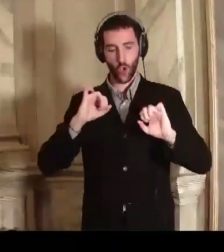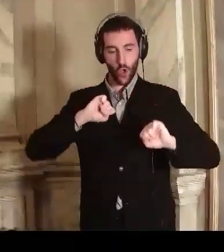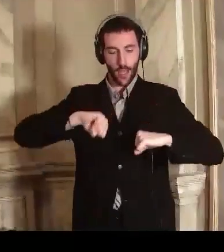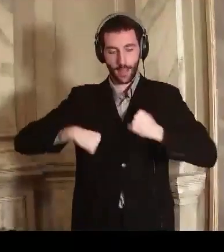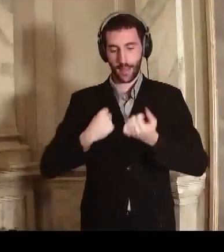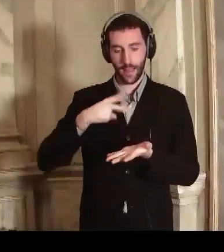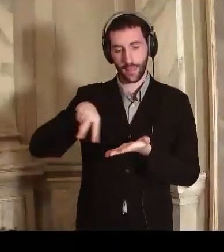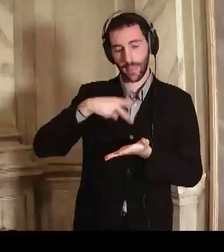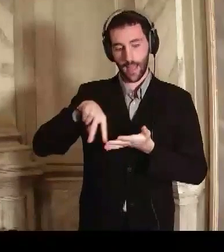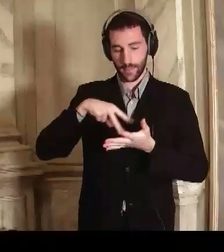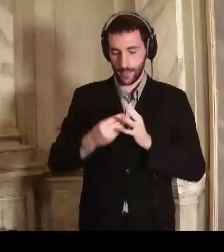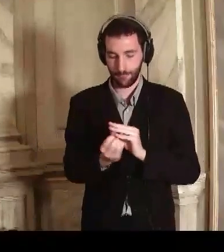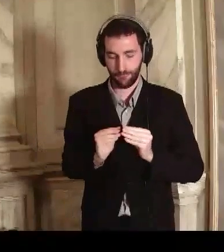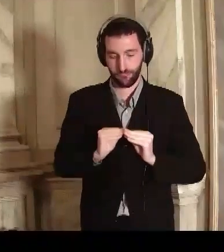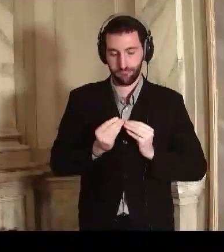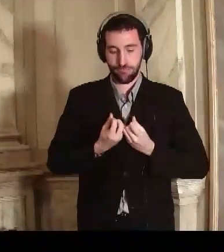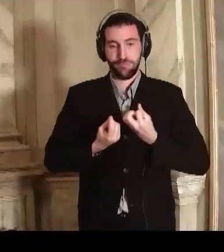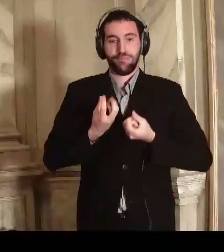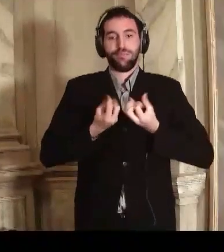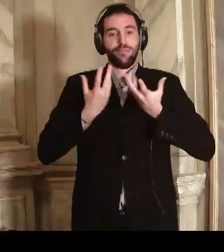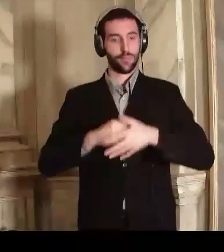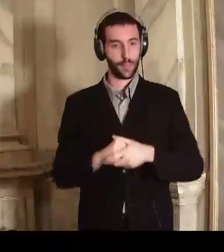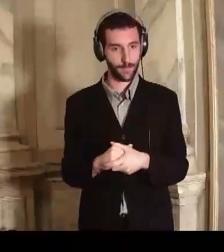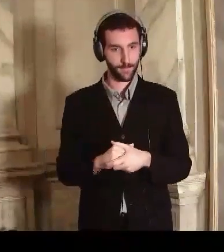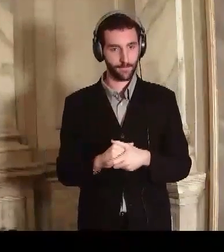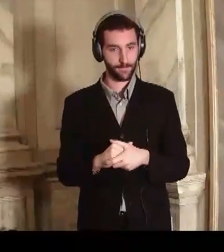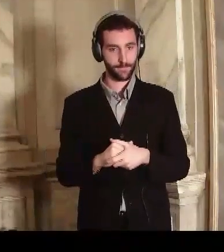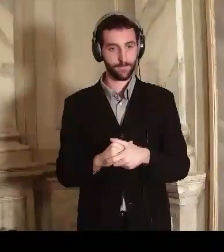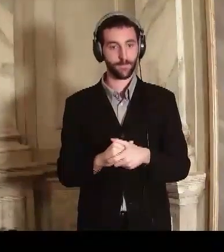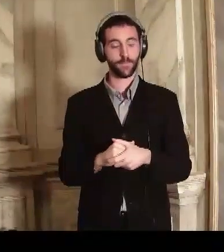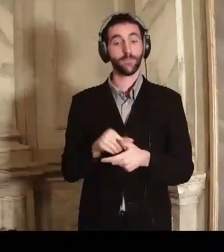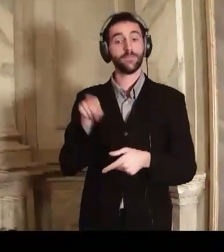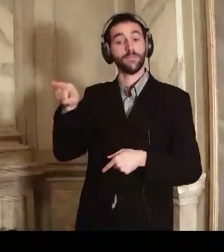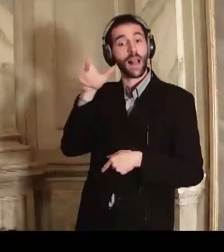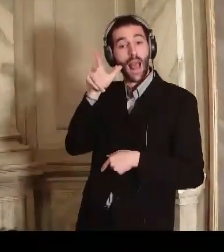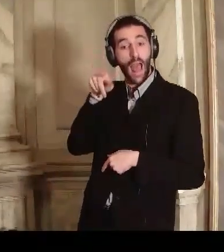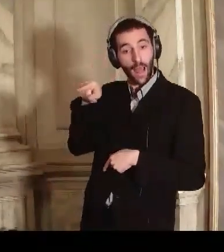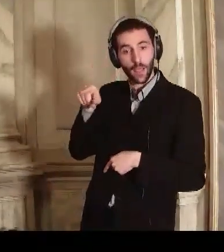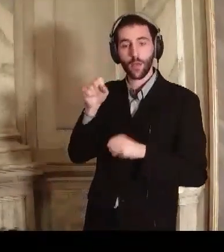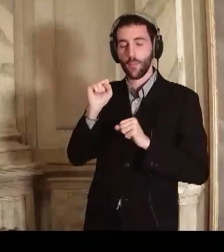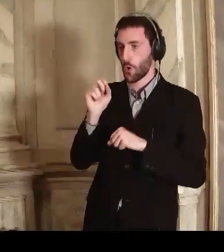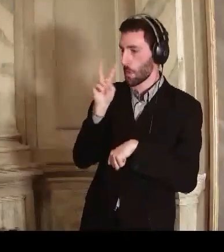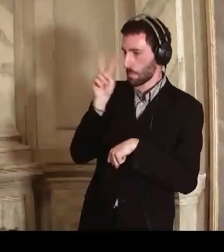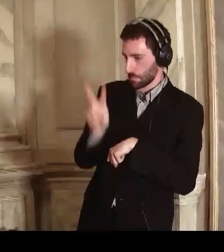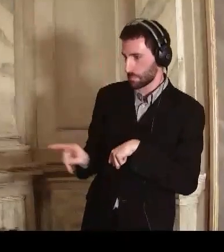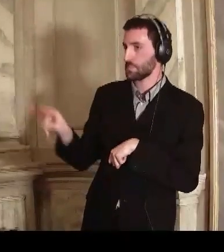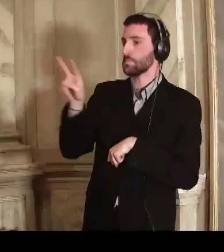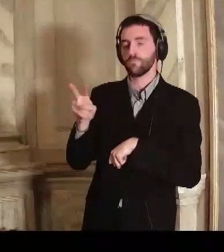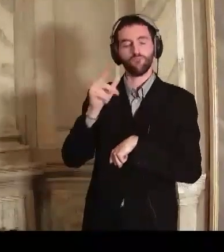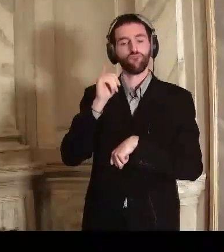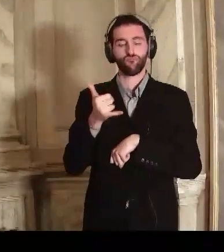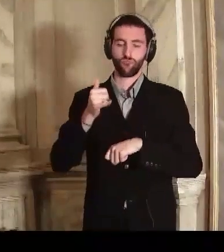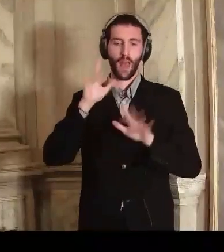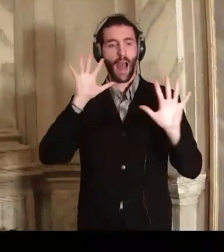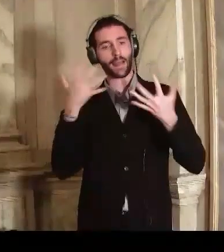un cast di artisti e creativi di Biennale College. Al tempo stesso Forti può essere considerata in modo più ampio come un artista che lavora con il